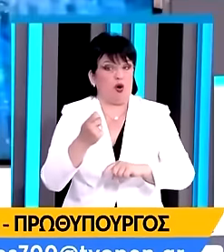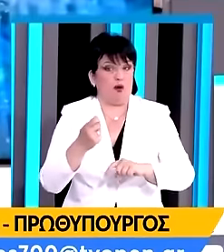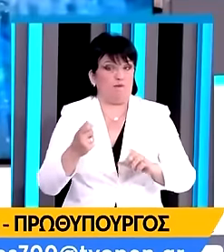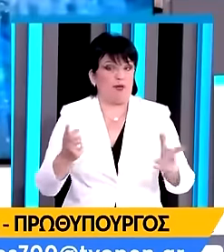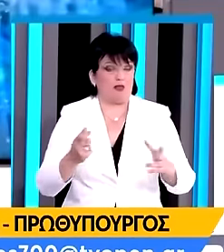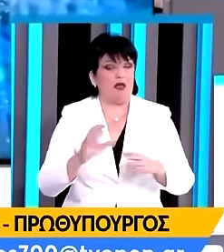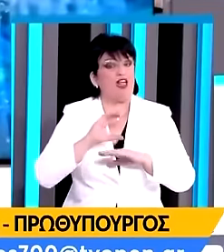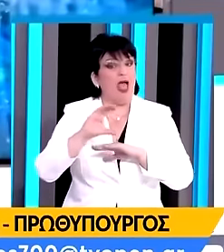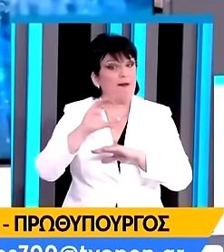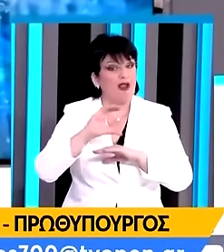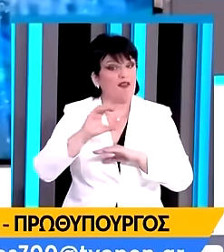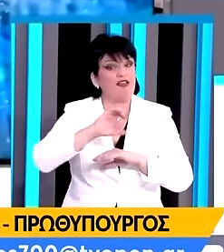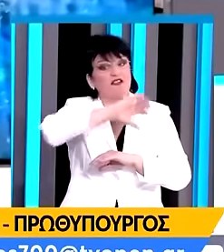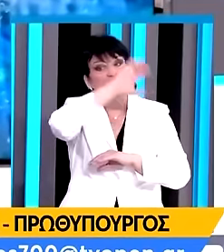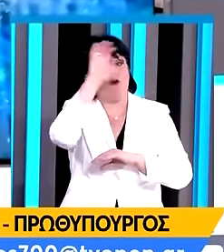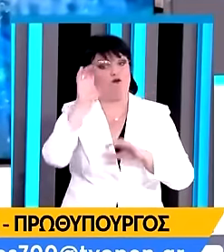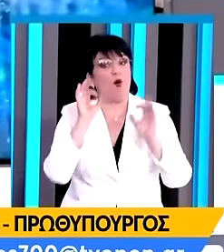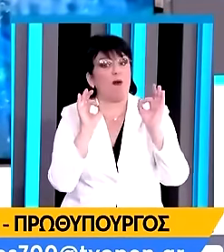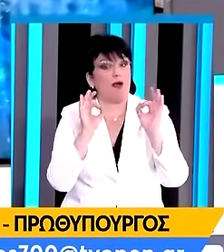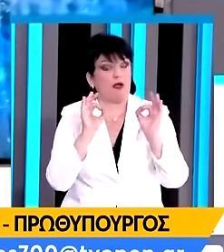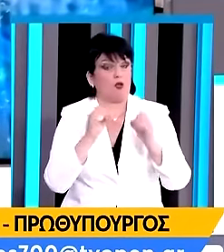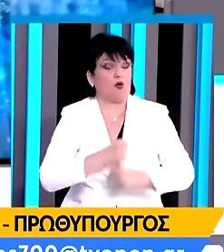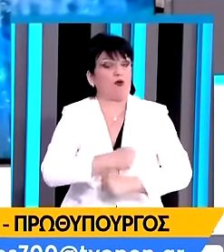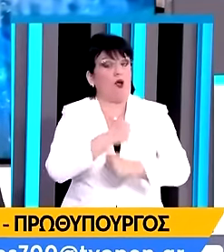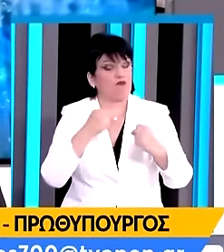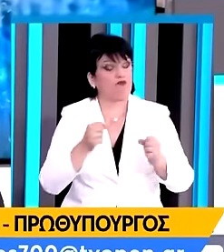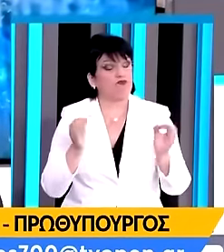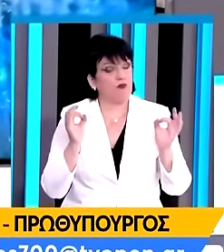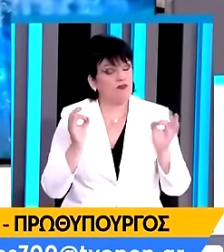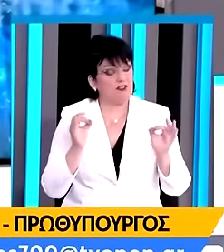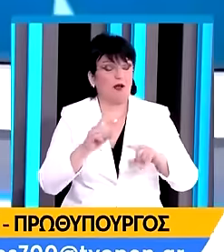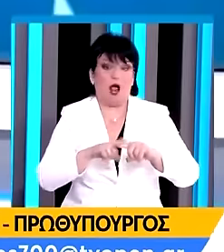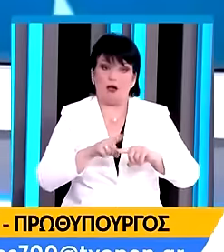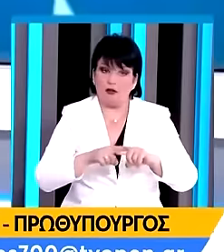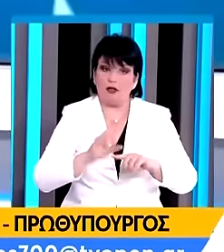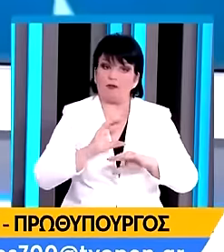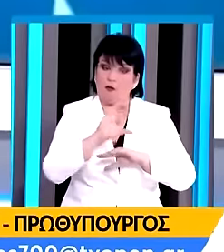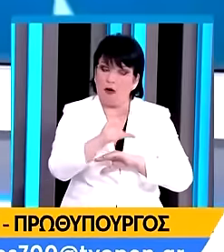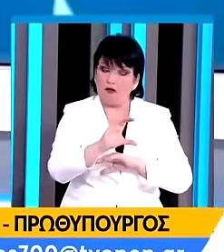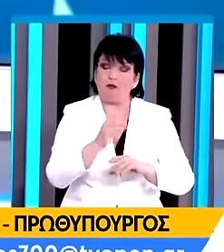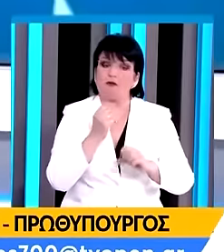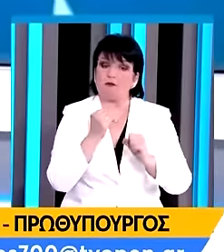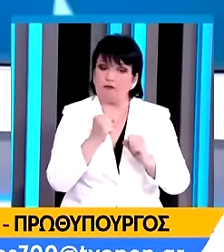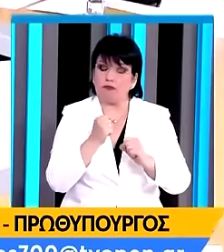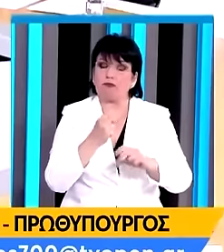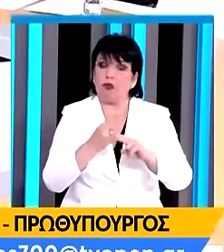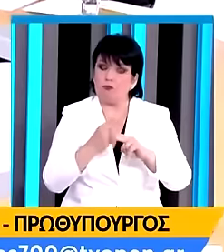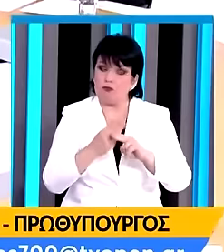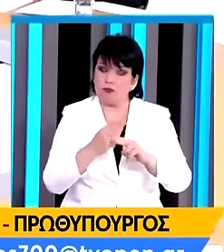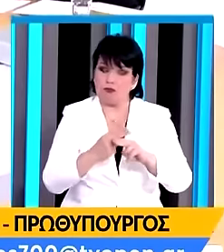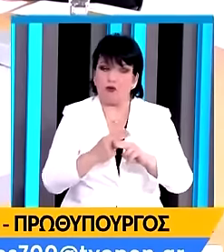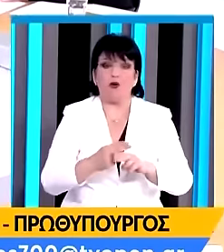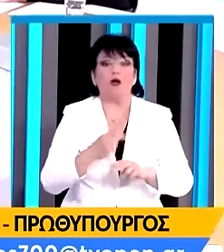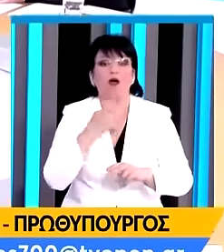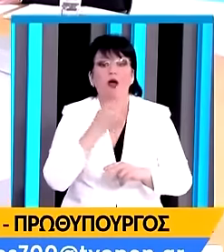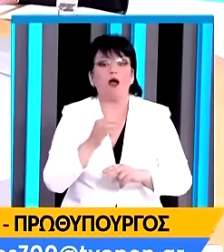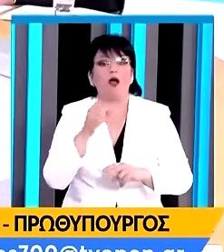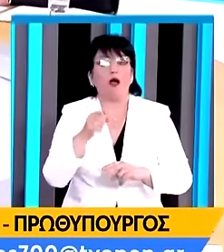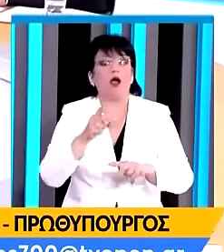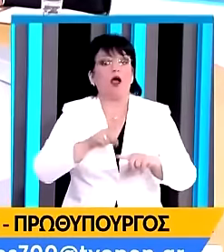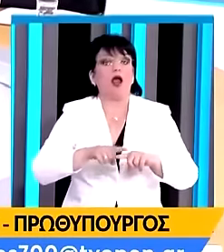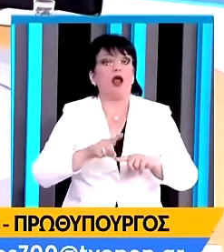νομίζω ότι είναι στη Βόρεια Μακεδονία είμαστε ισχυρή οικονομία. Βεβαίως είμαστε. Και στη Βόρεια Μακεδονία είμαστε πολύ ισχυροί. Αλλά στη